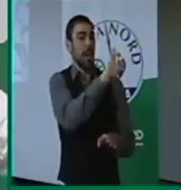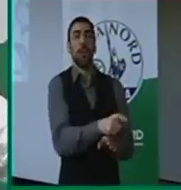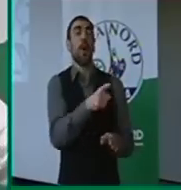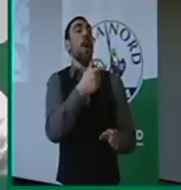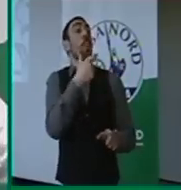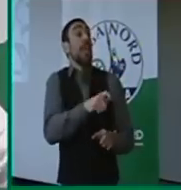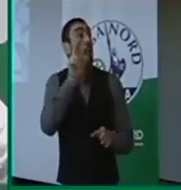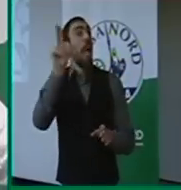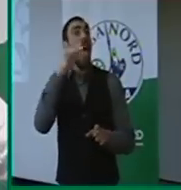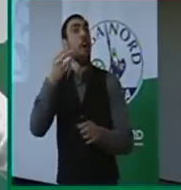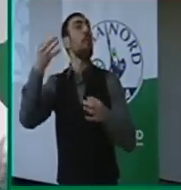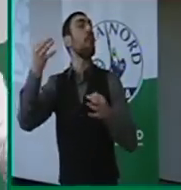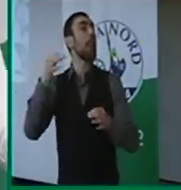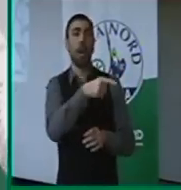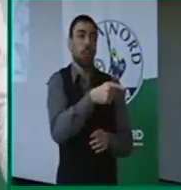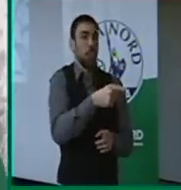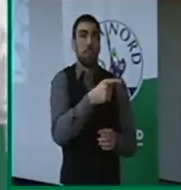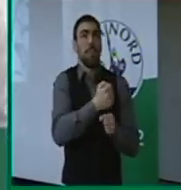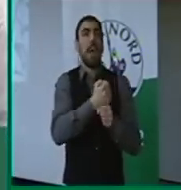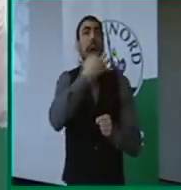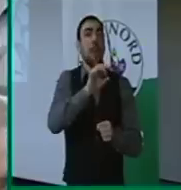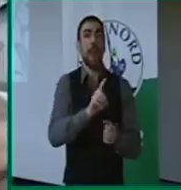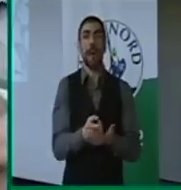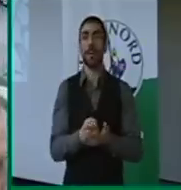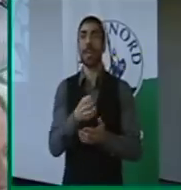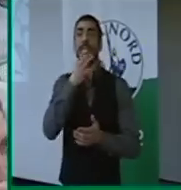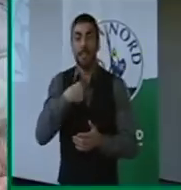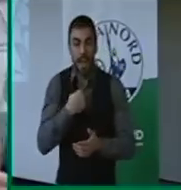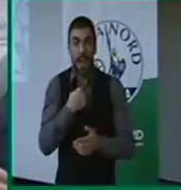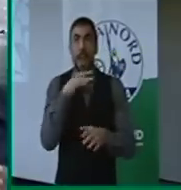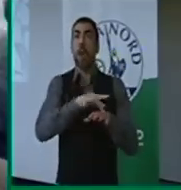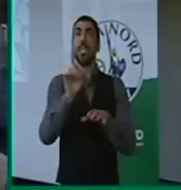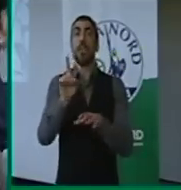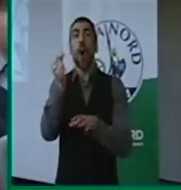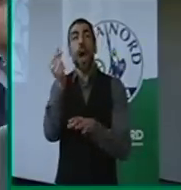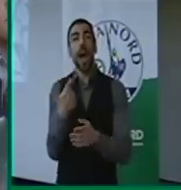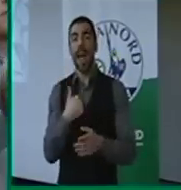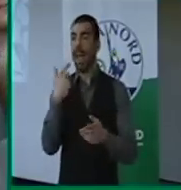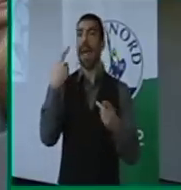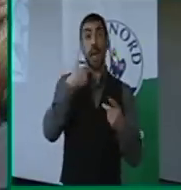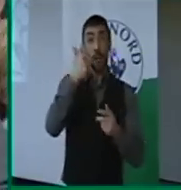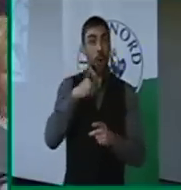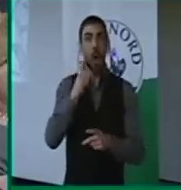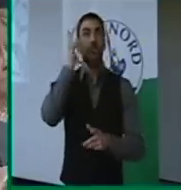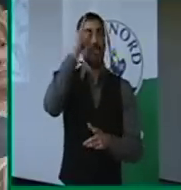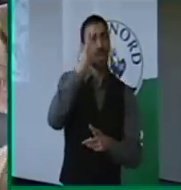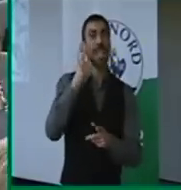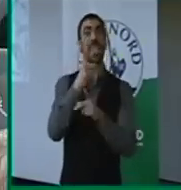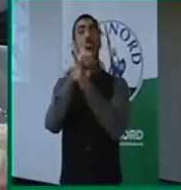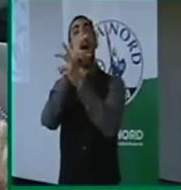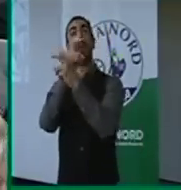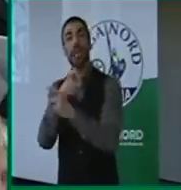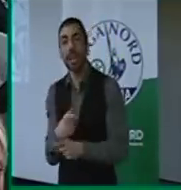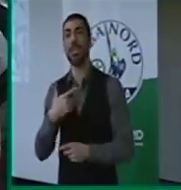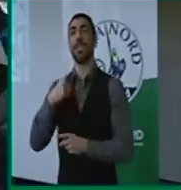Perché l'euro va bene non si tocca non siamo soli ci sono i francesi ci sono gli austriaci ci sono gli